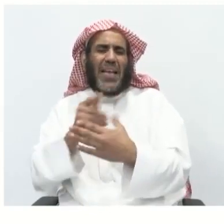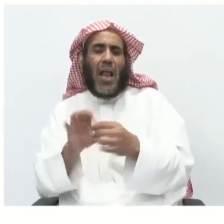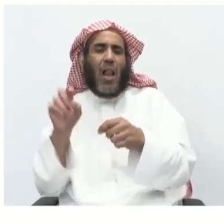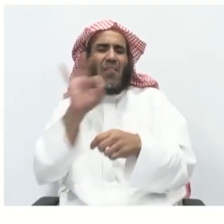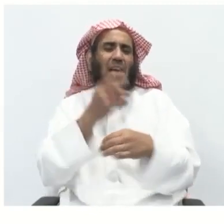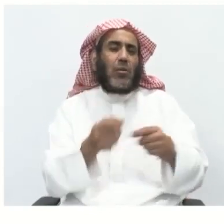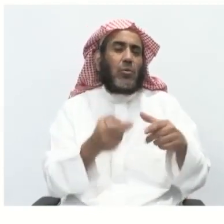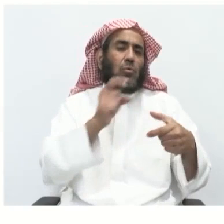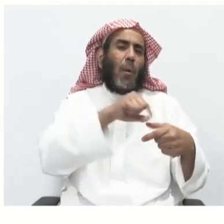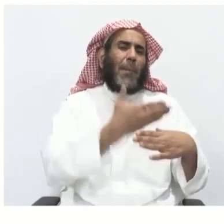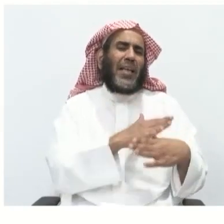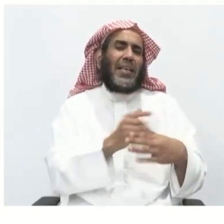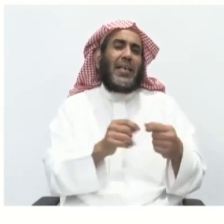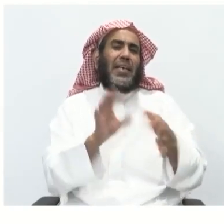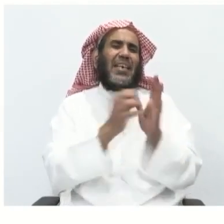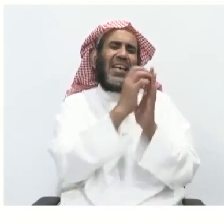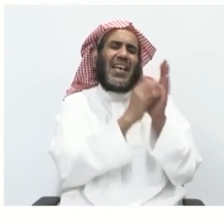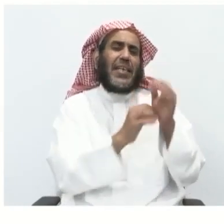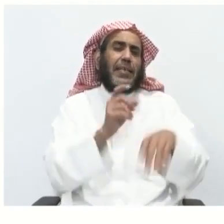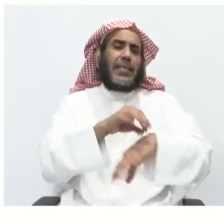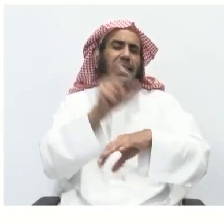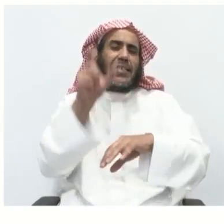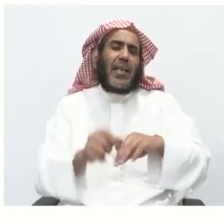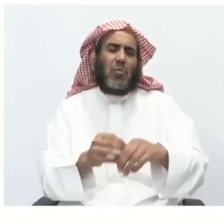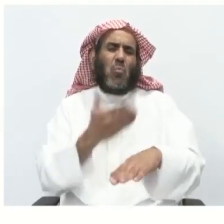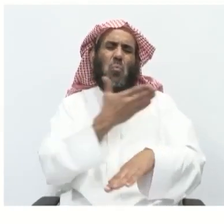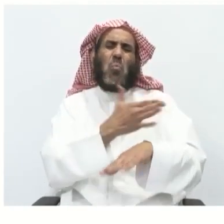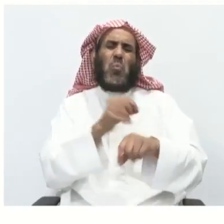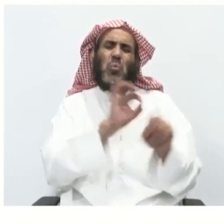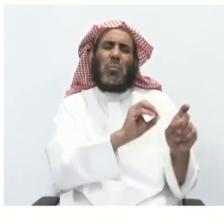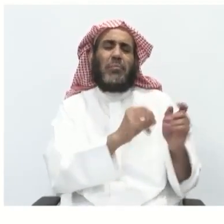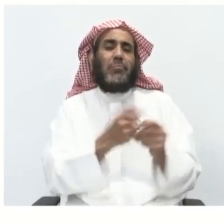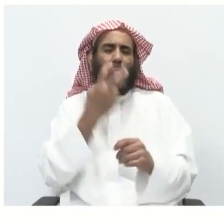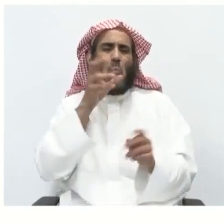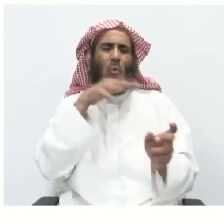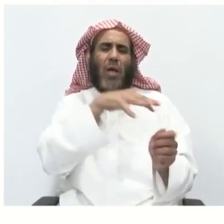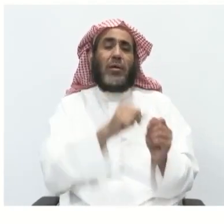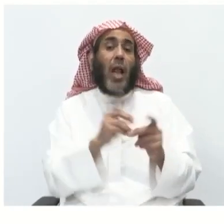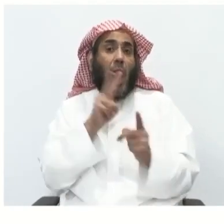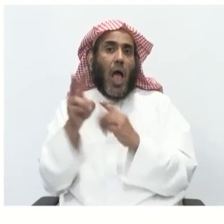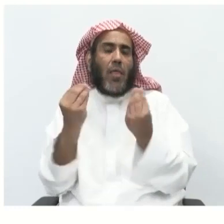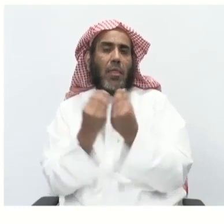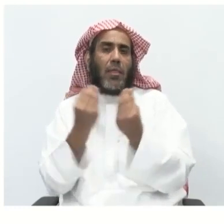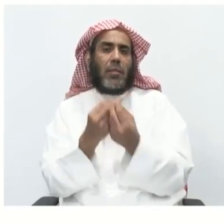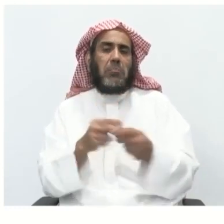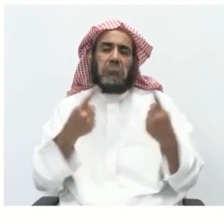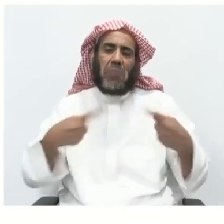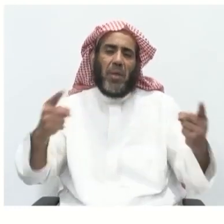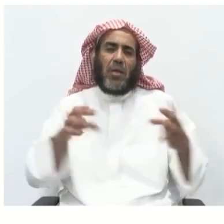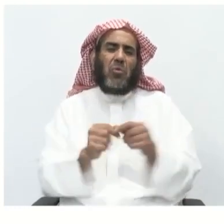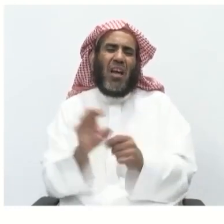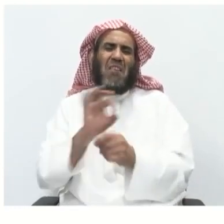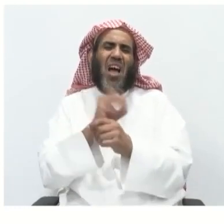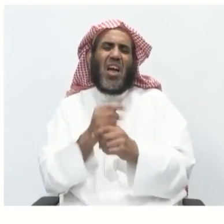وبين خليه الانسان واصبحت خليه الانسان مصابه لاحظ معي طبيعي وهنا